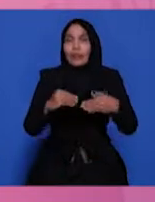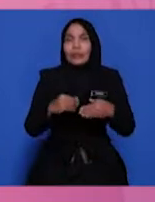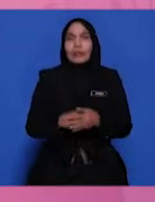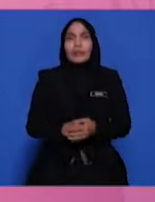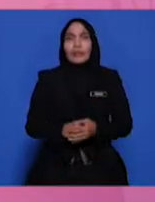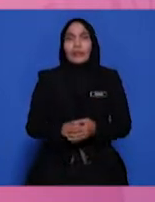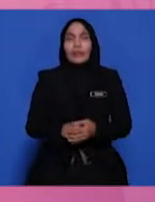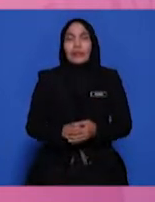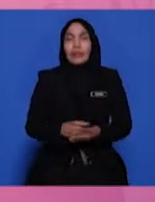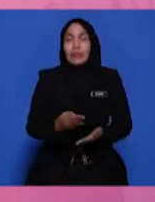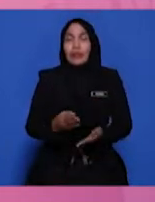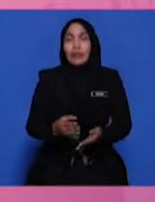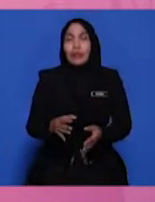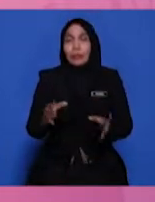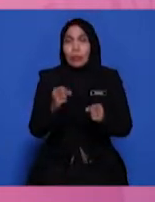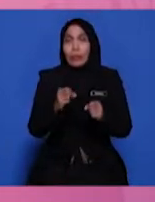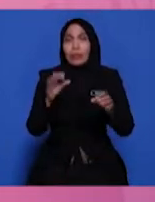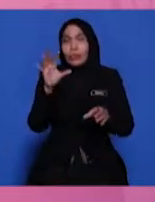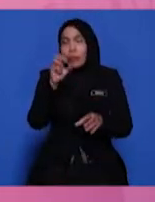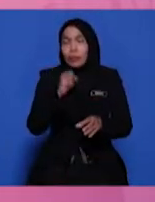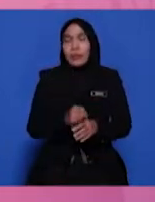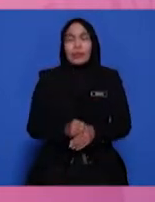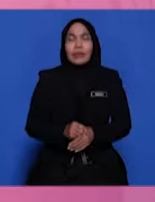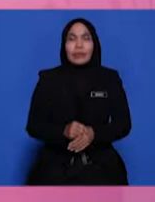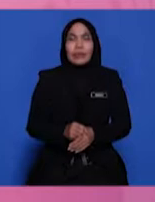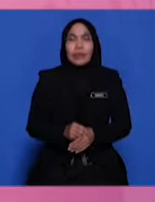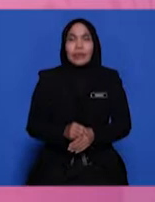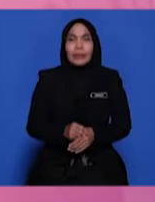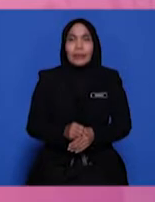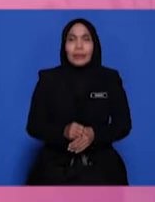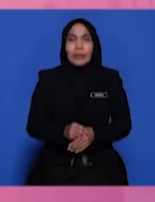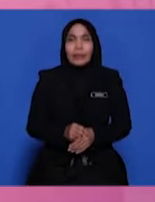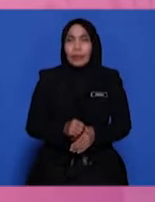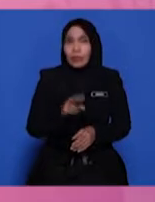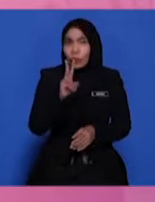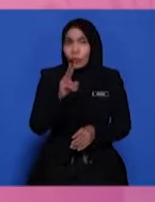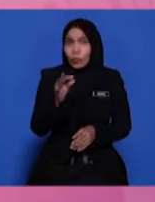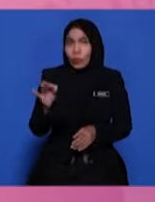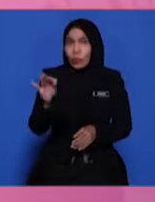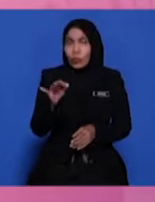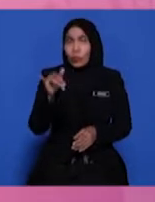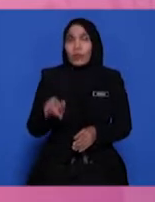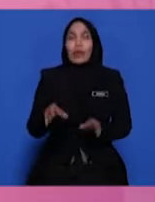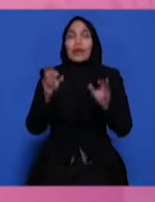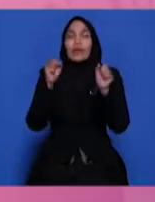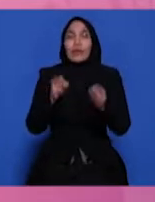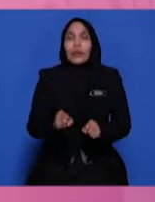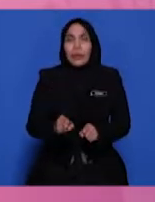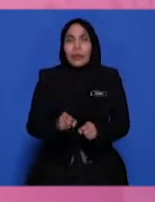jangka panjang. Seterusnya, bahagian C ialah nyatakan dua faktor yang boleh